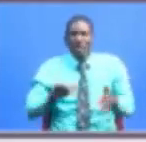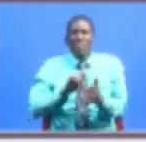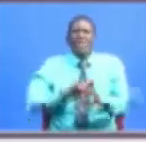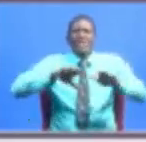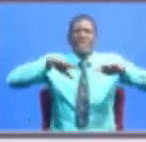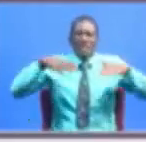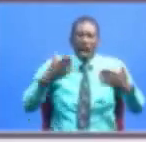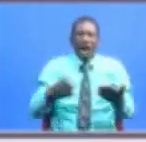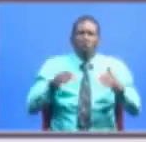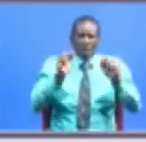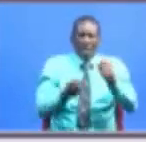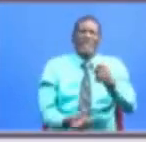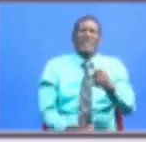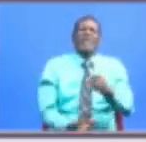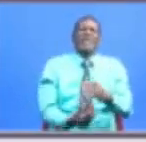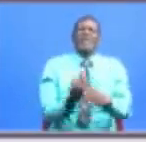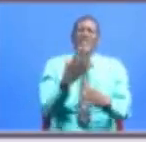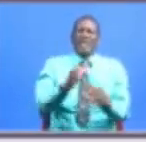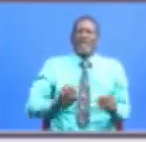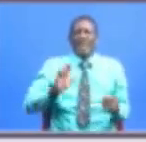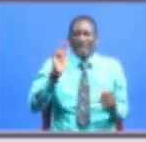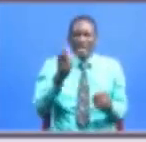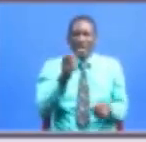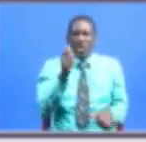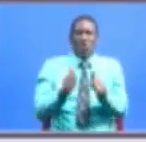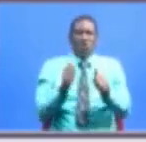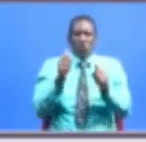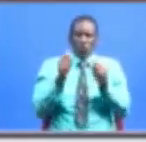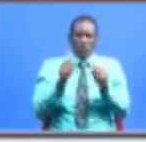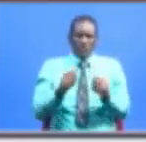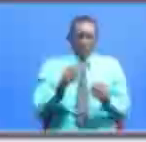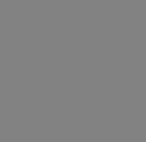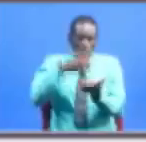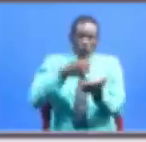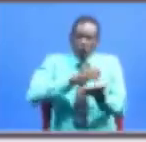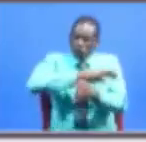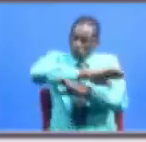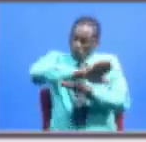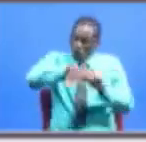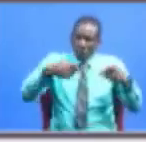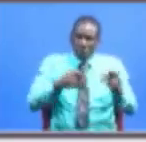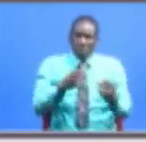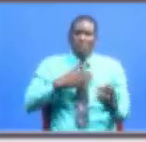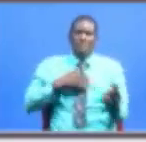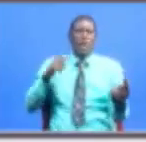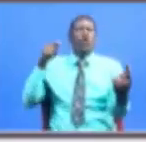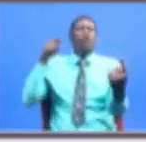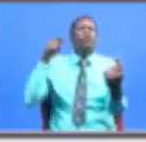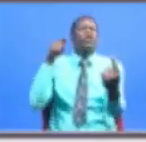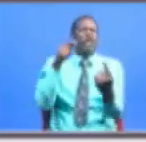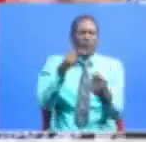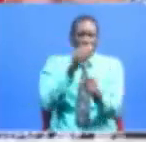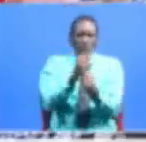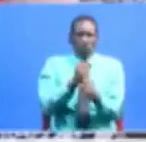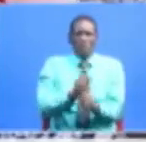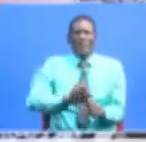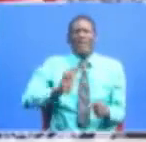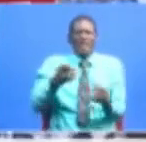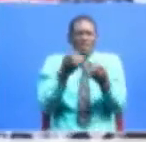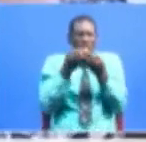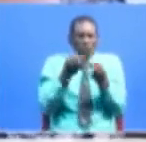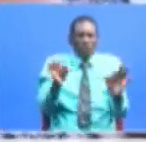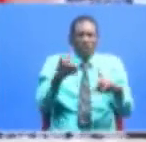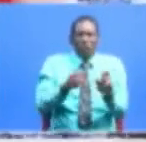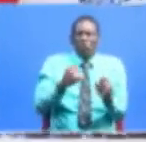going to create a Kenya that leaves nobody behind. My dream is to make Kenya import free. I